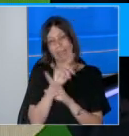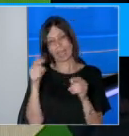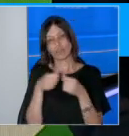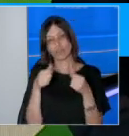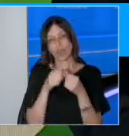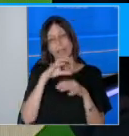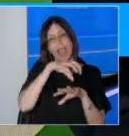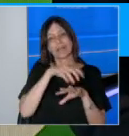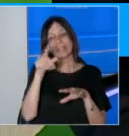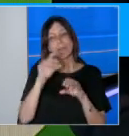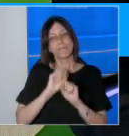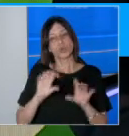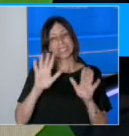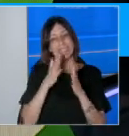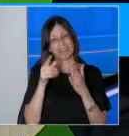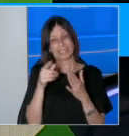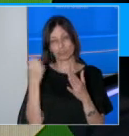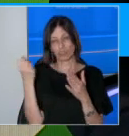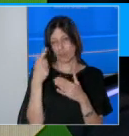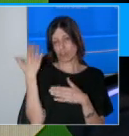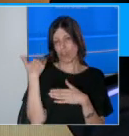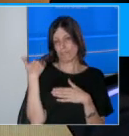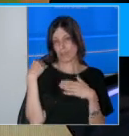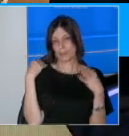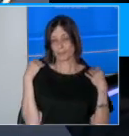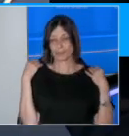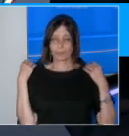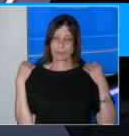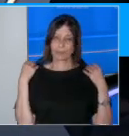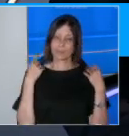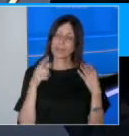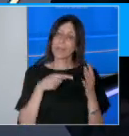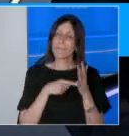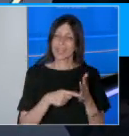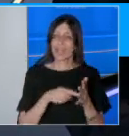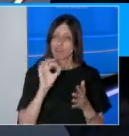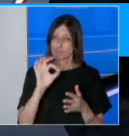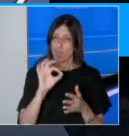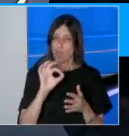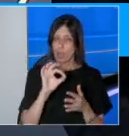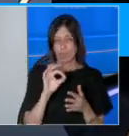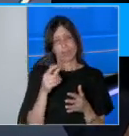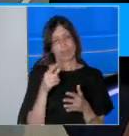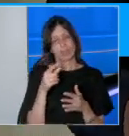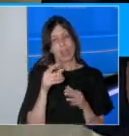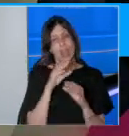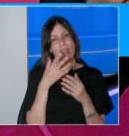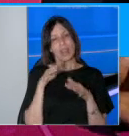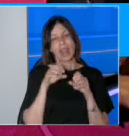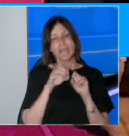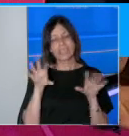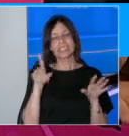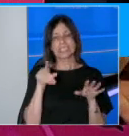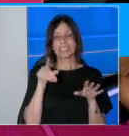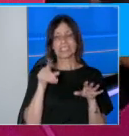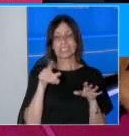הבית. אתה מוציא את הספר הזה בשבוע שעבר, והמטרה שלו, כמו שאתה אומר, להפיץ את הבשורה